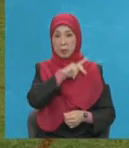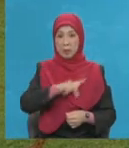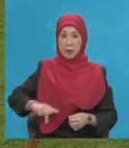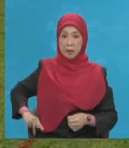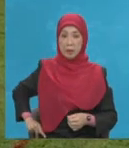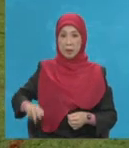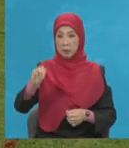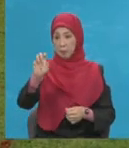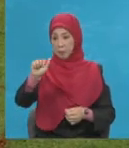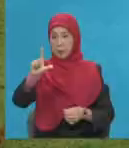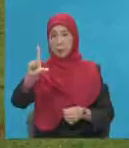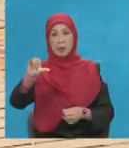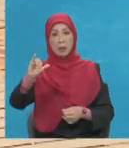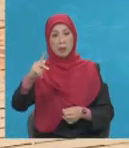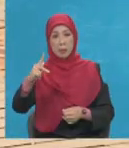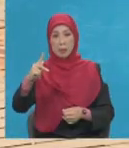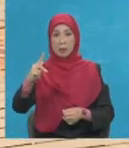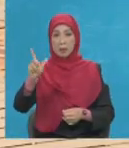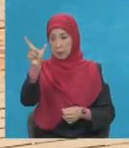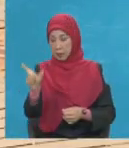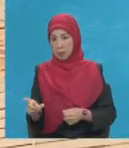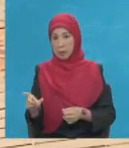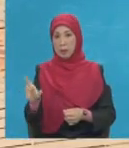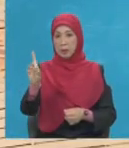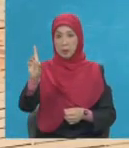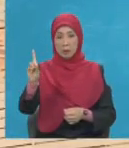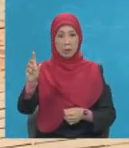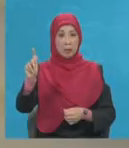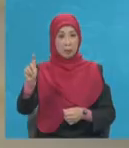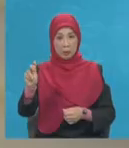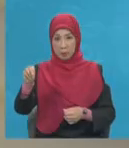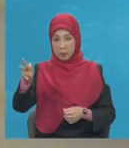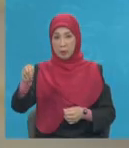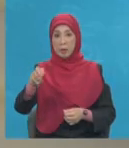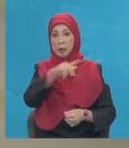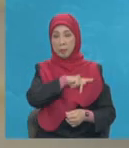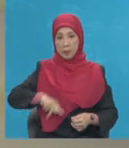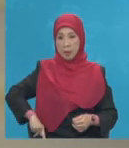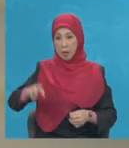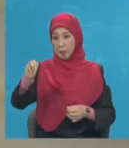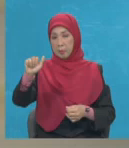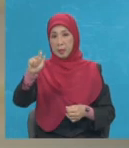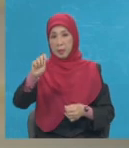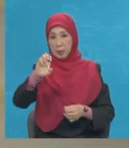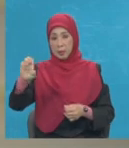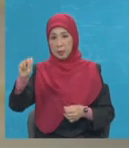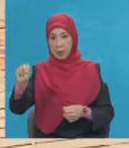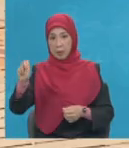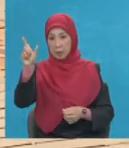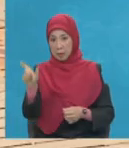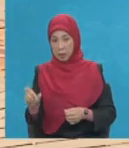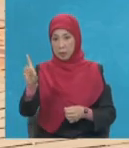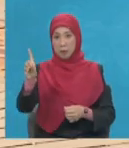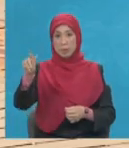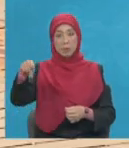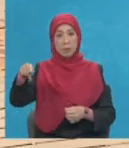Muda Abdul Malik, Duli Yang Teramat Mulia Paduka Seri Pengiran Muda Abdul Matin, Duli Yang Teramat Mulia Paduka Seri